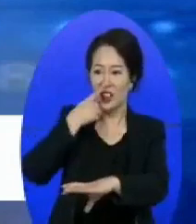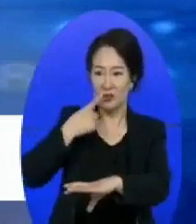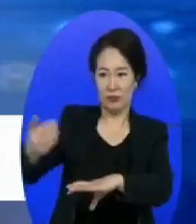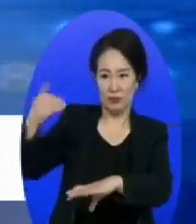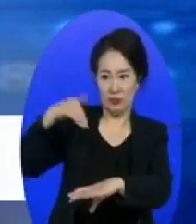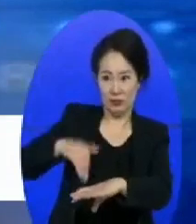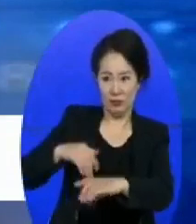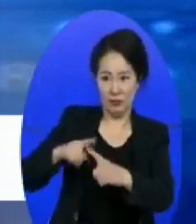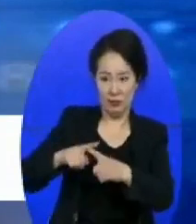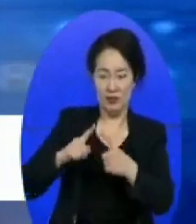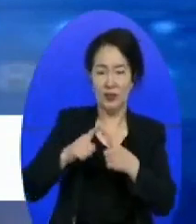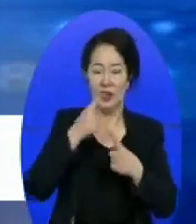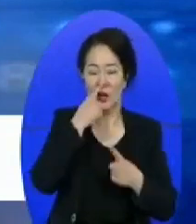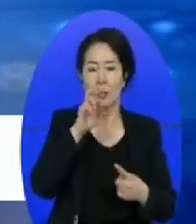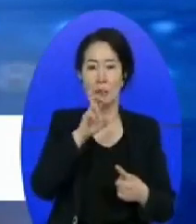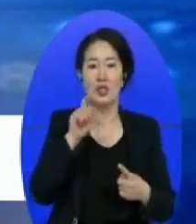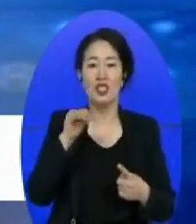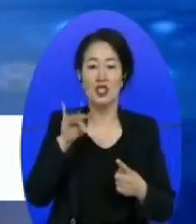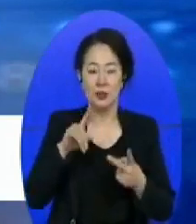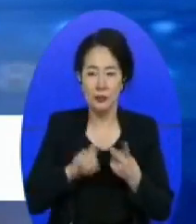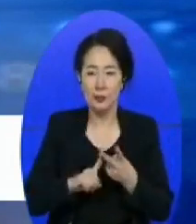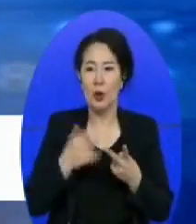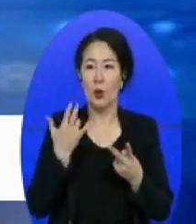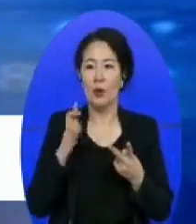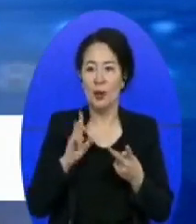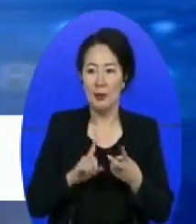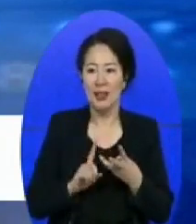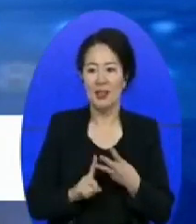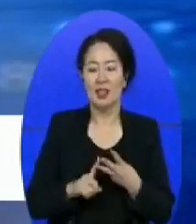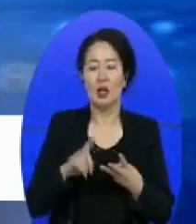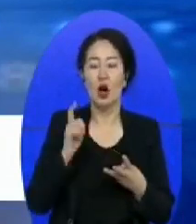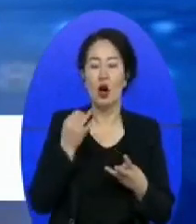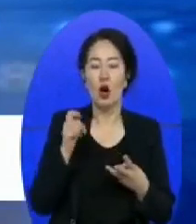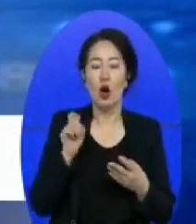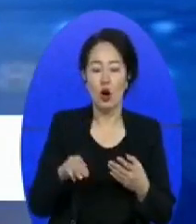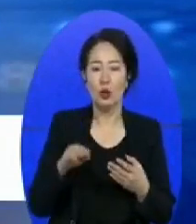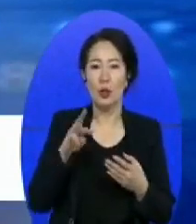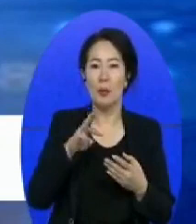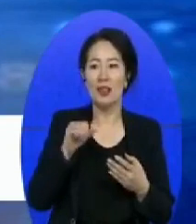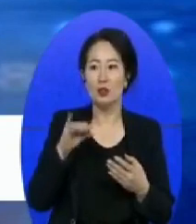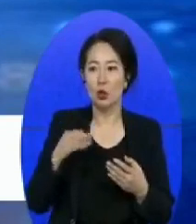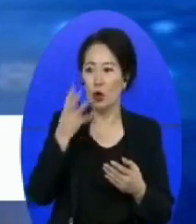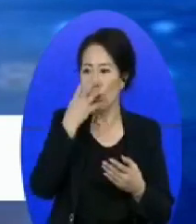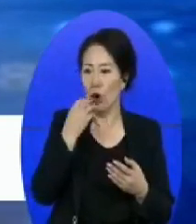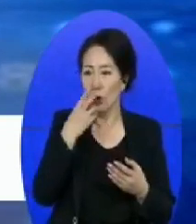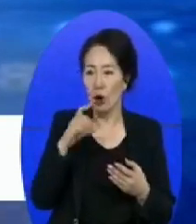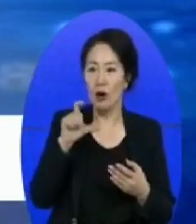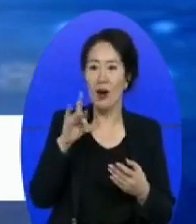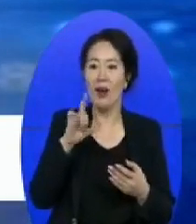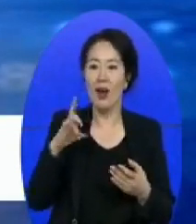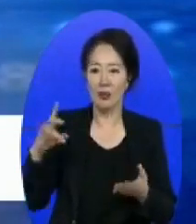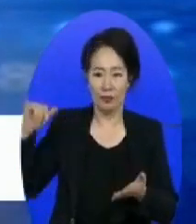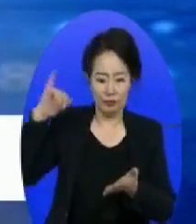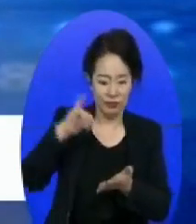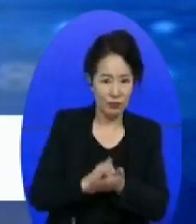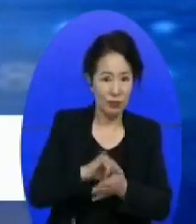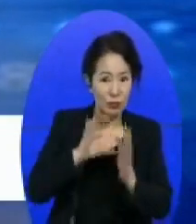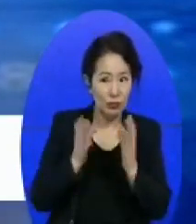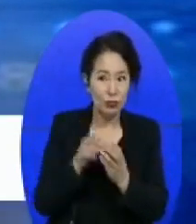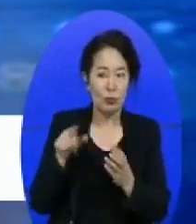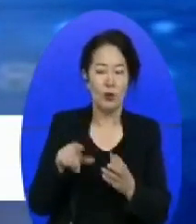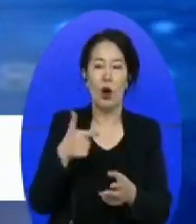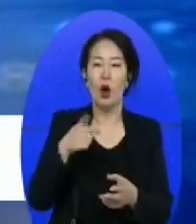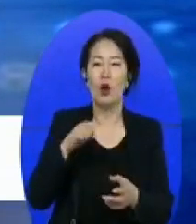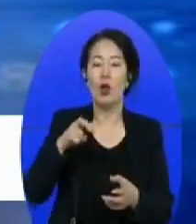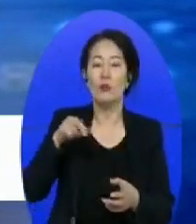буюу Бээжин Улаанбаатар, Хөх хот Улаанбаатар, Манжуур Улаанбаатар, Гонконг Улаанбаатар, Эрийн Улаанбаатар чиглэлийн онгоцнууд